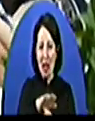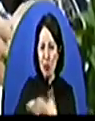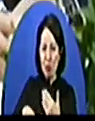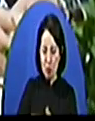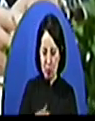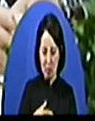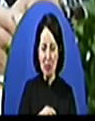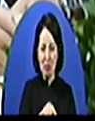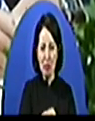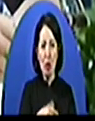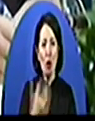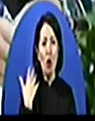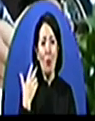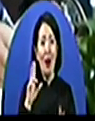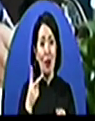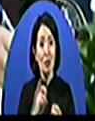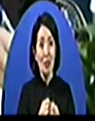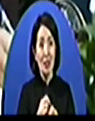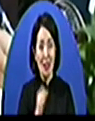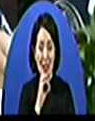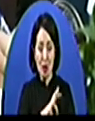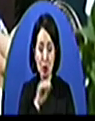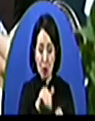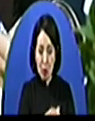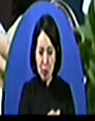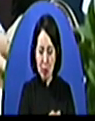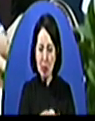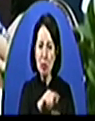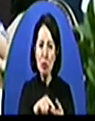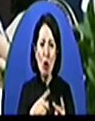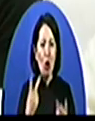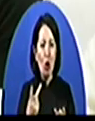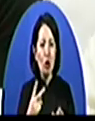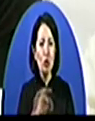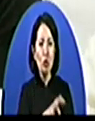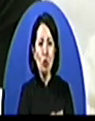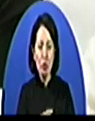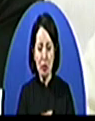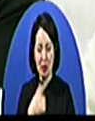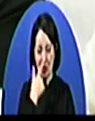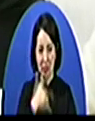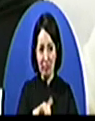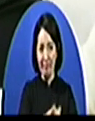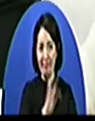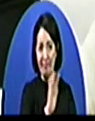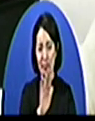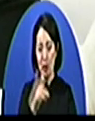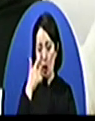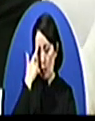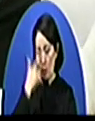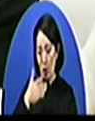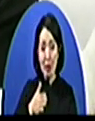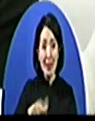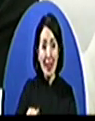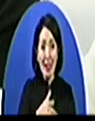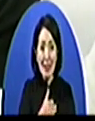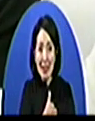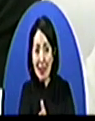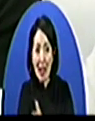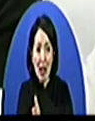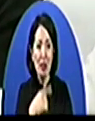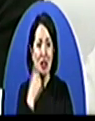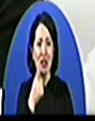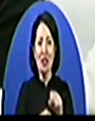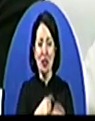ашиглалтад оруулсан хийн хоолой татах 2 дахь төсөл нь Оросын холбооны улсаас бүгд найрамдах хятад ард улс руу Монголын нутгаар дайруулан жилдээ